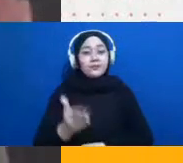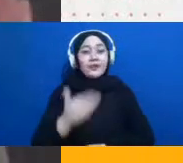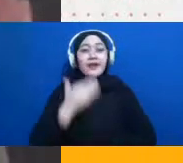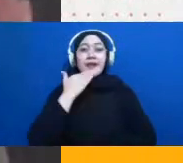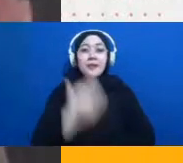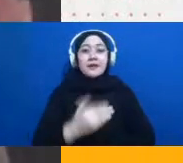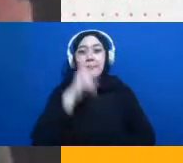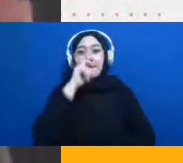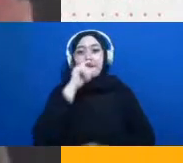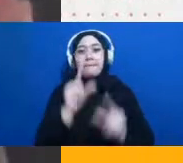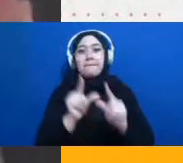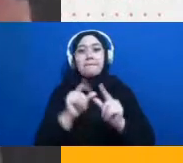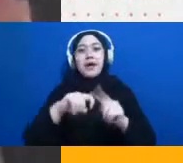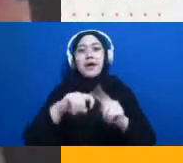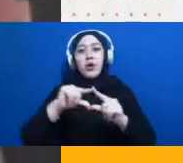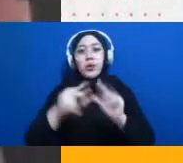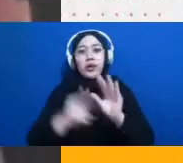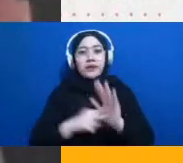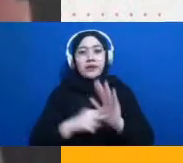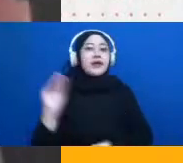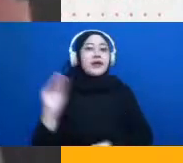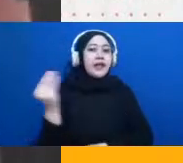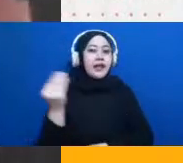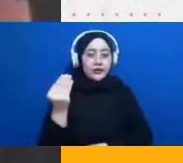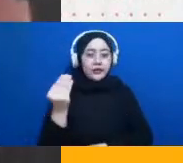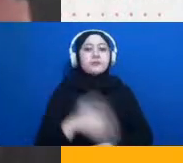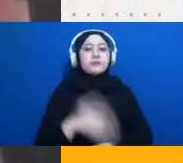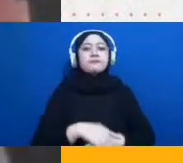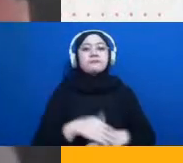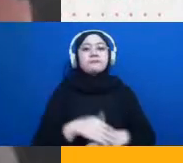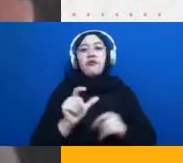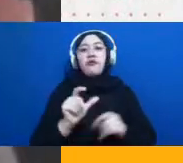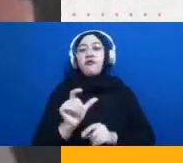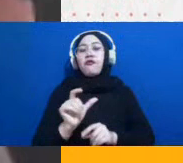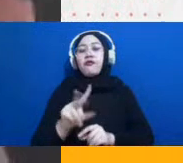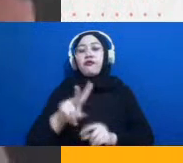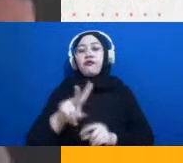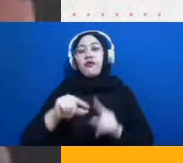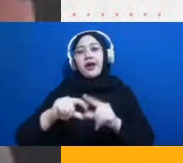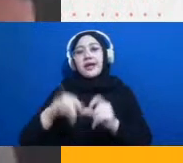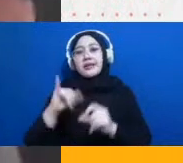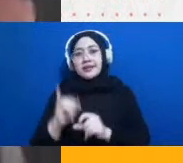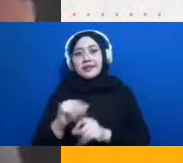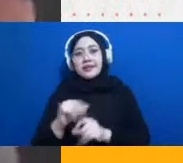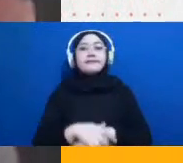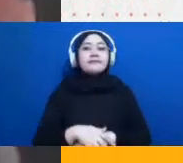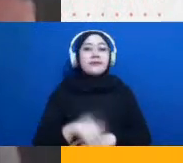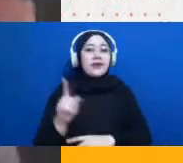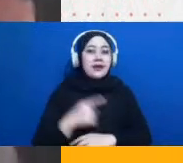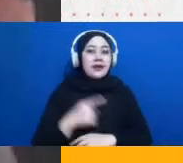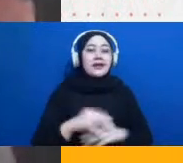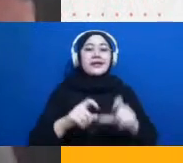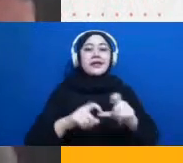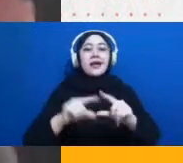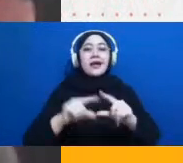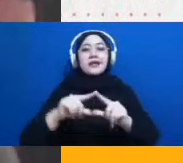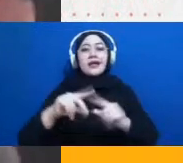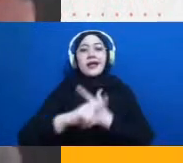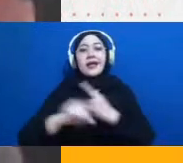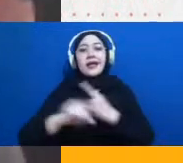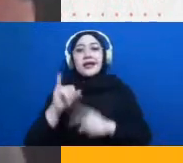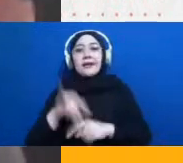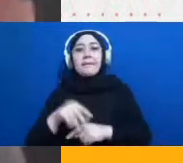Wikan Sakarinto selaku Direktur Jenderal Pendidikan Vokasi, serta Bapak Saryadi selaku PLT Direktur Kemitraan